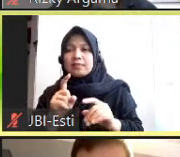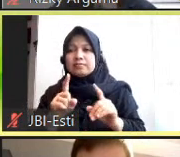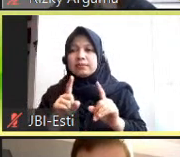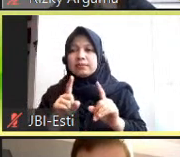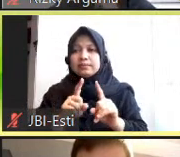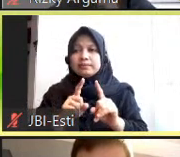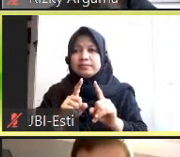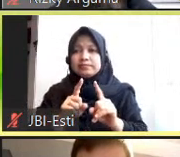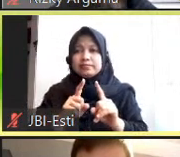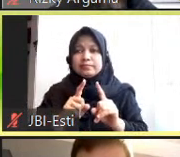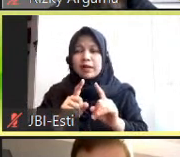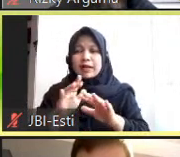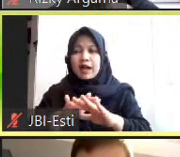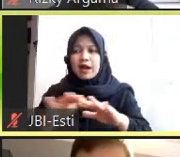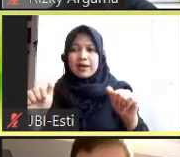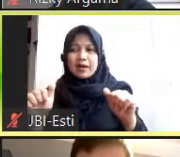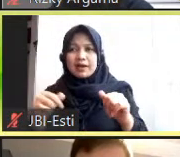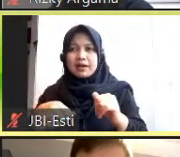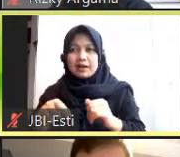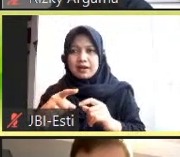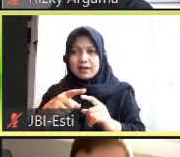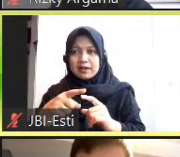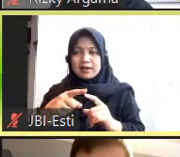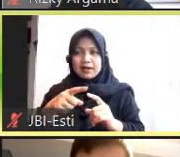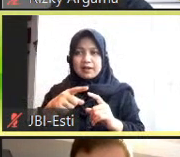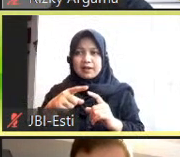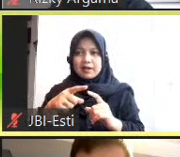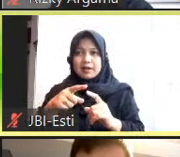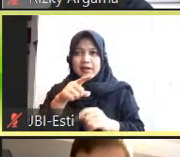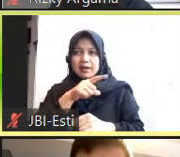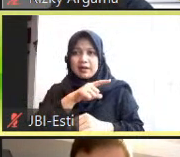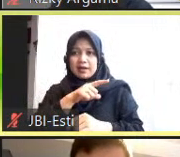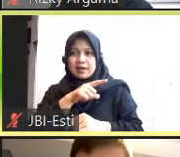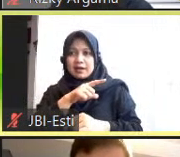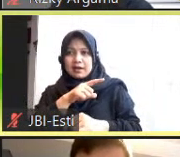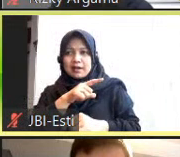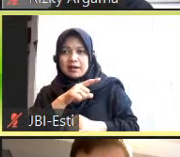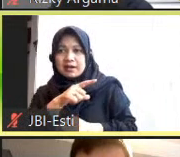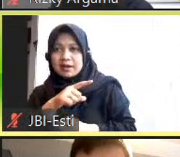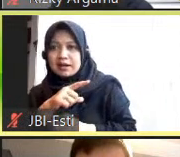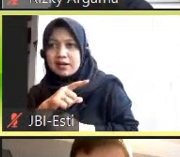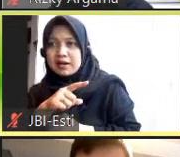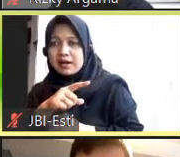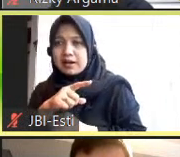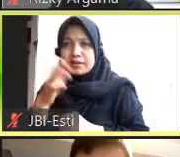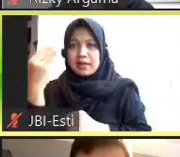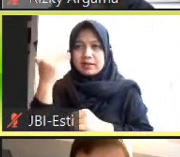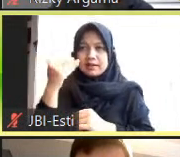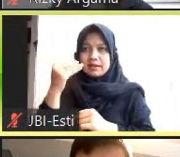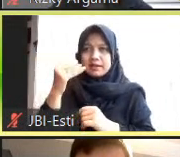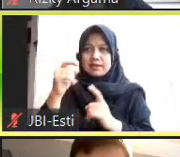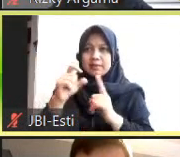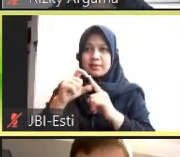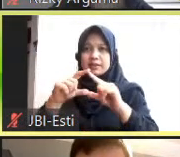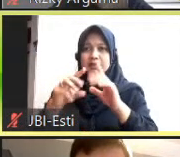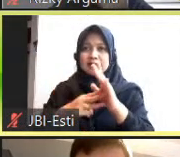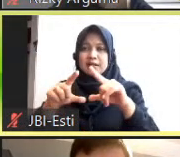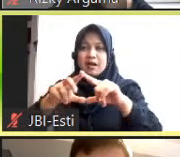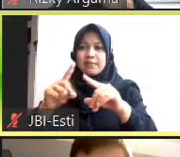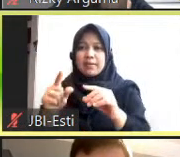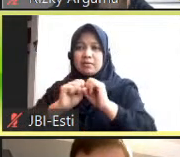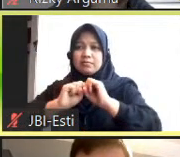telegram yang sudah dipaparkan tadi oleh Mas Damar ya. Nah, refleksi terhadap